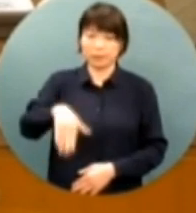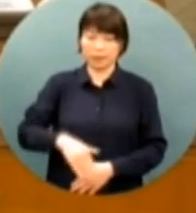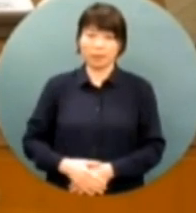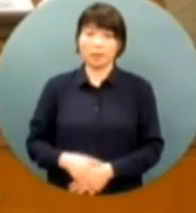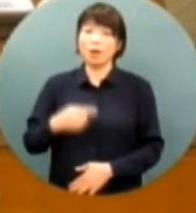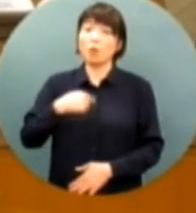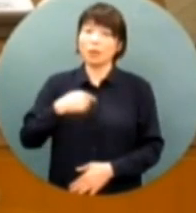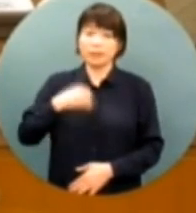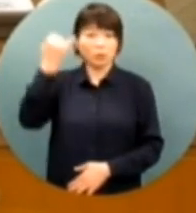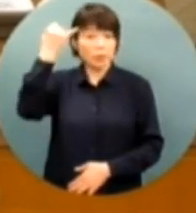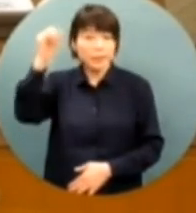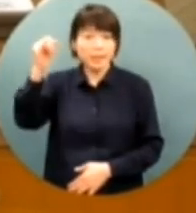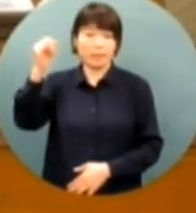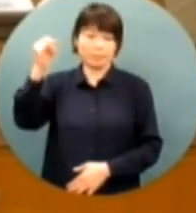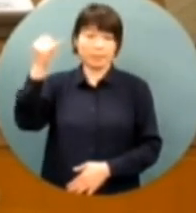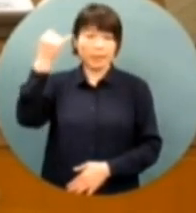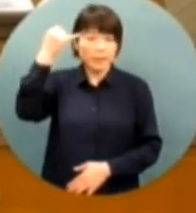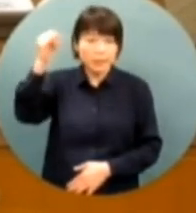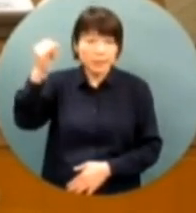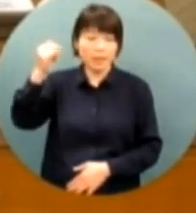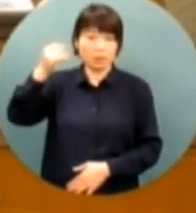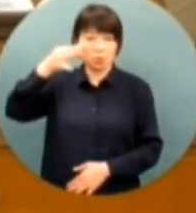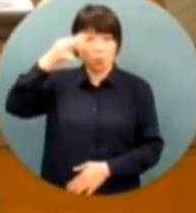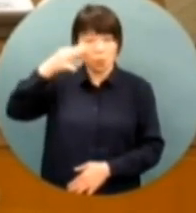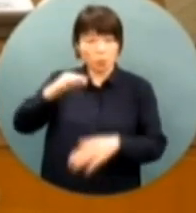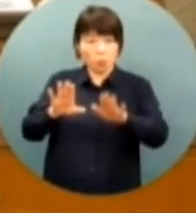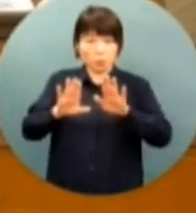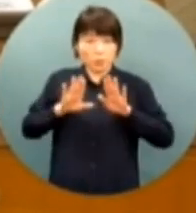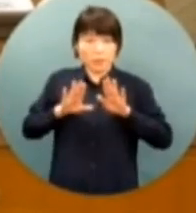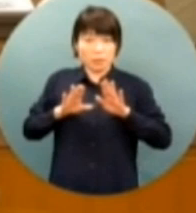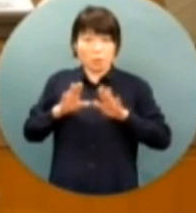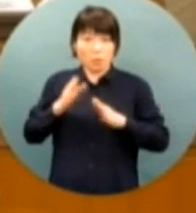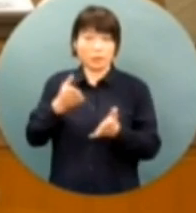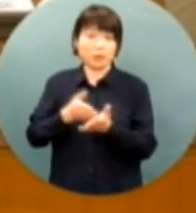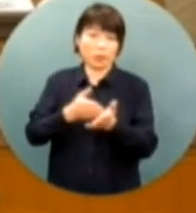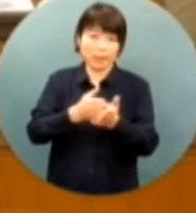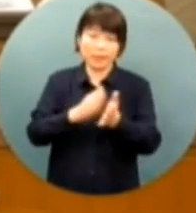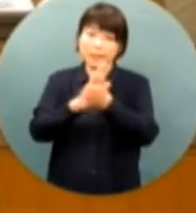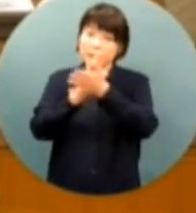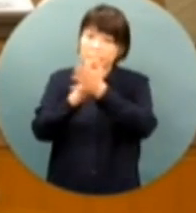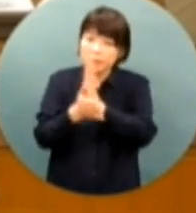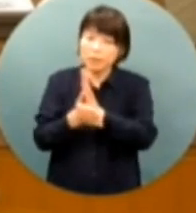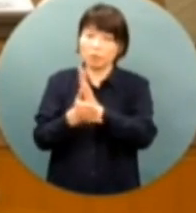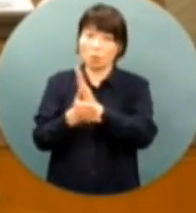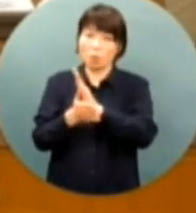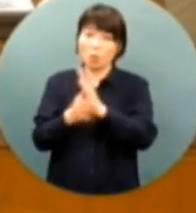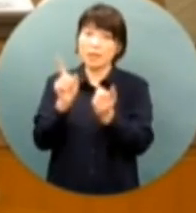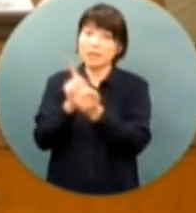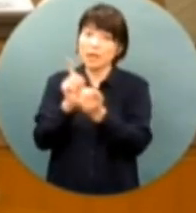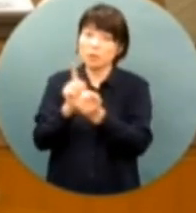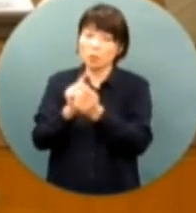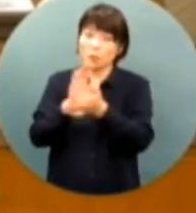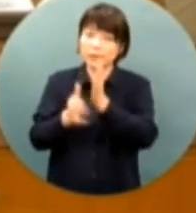が、私の意見、また意見公表を受けての所見、そして、県は具体的にどのように対応されるのか知事に